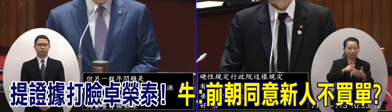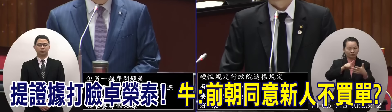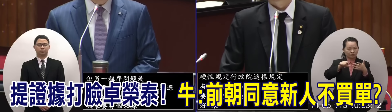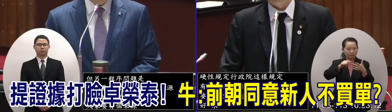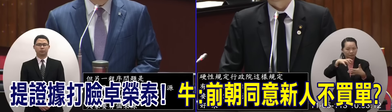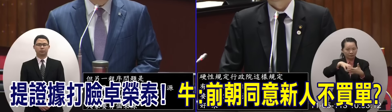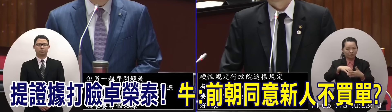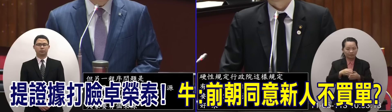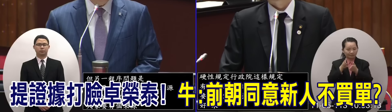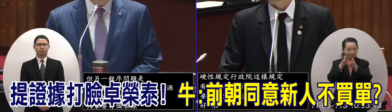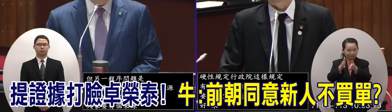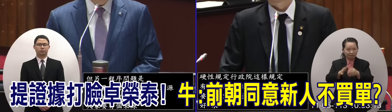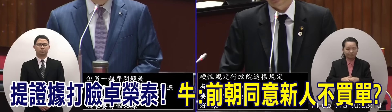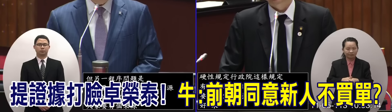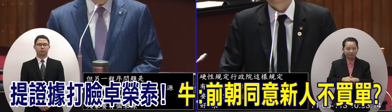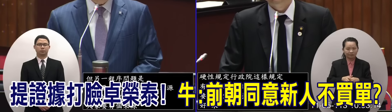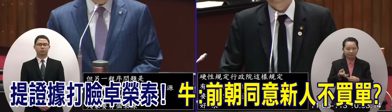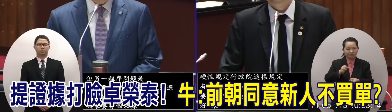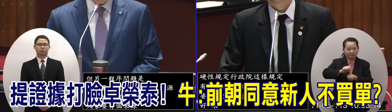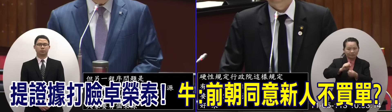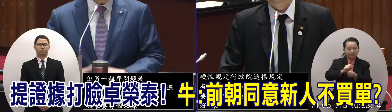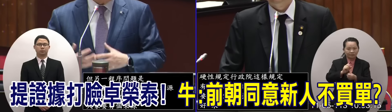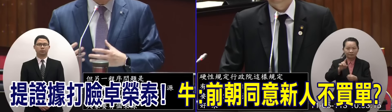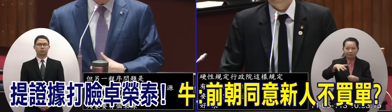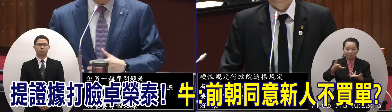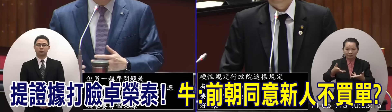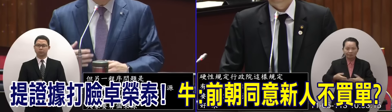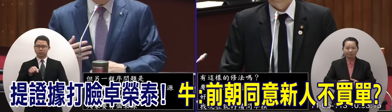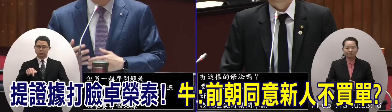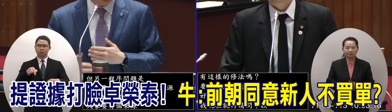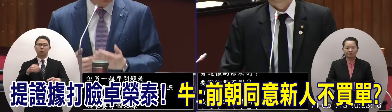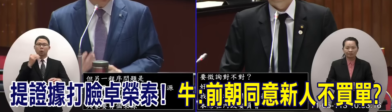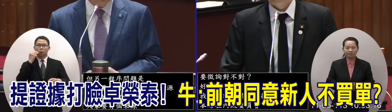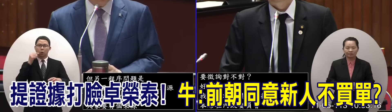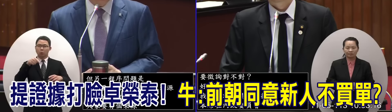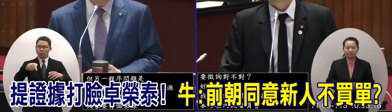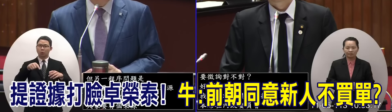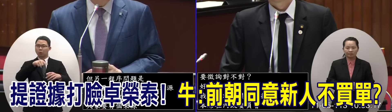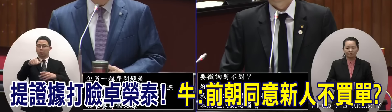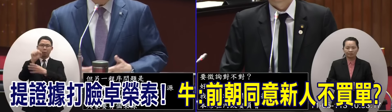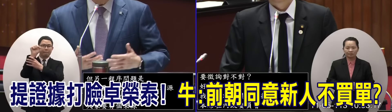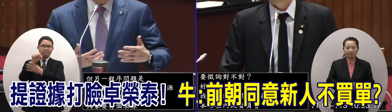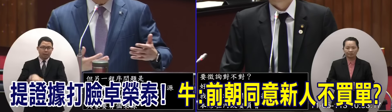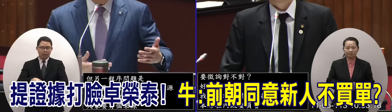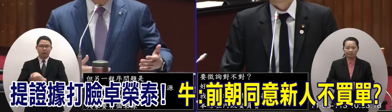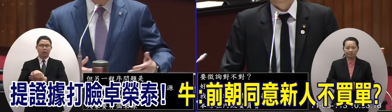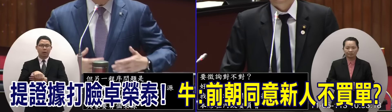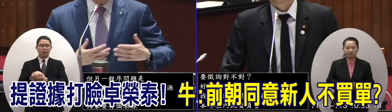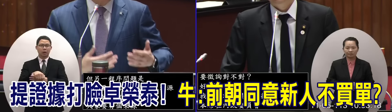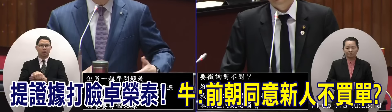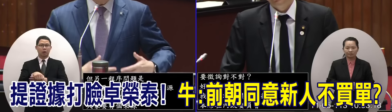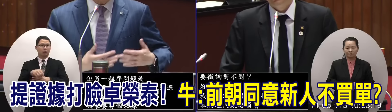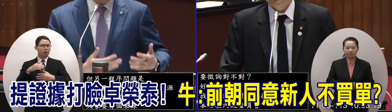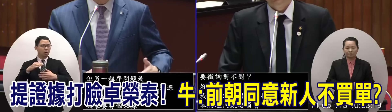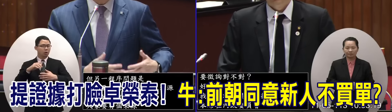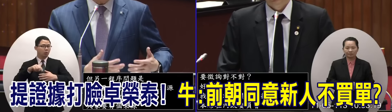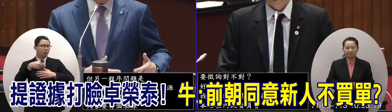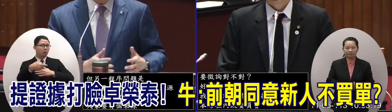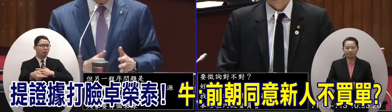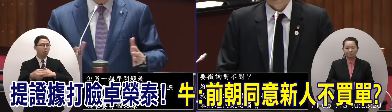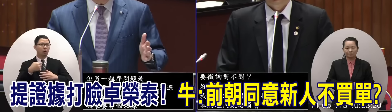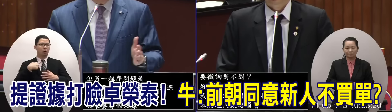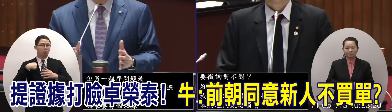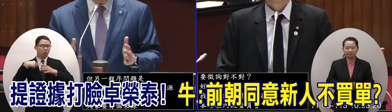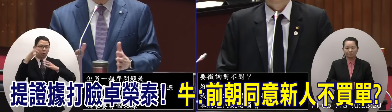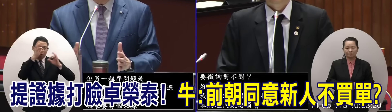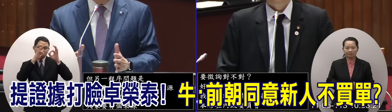们有没有特别去指明新增的裁员在哪里？ 啊，这个行政，我如果行政同意的之后，我们会找出他必